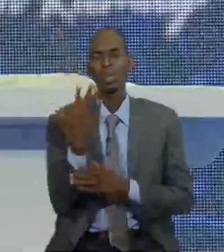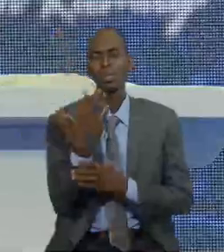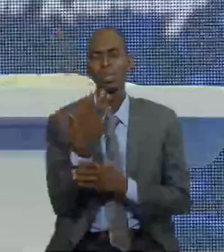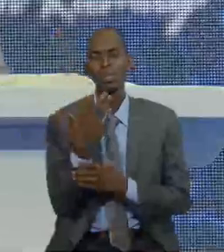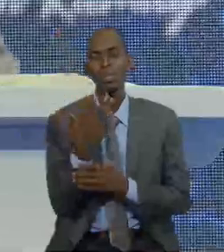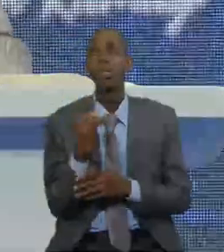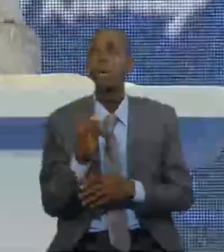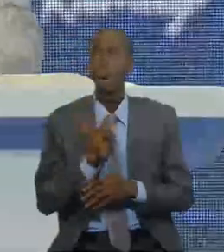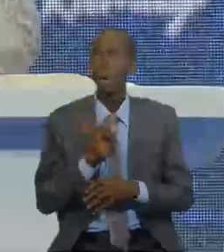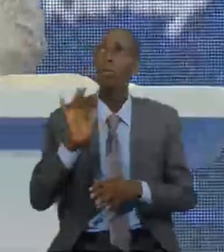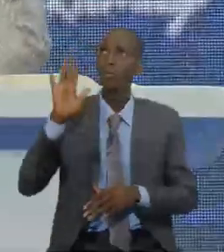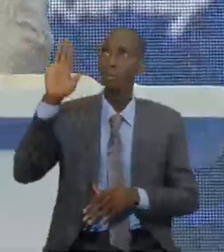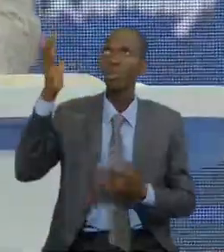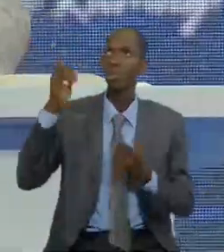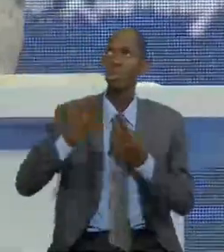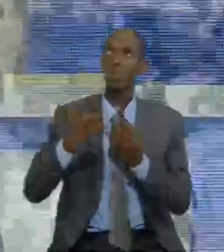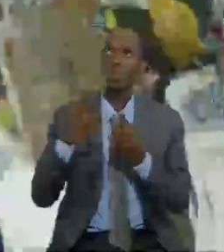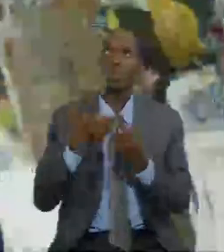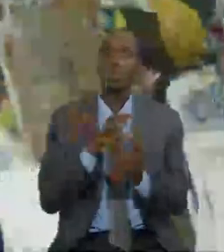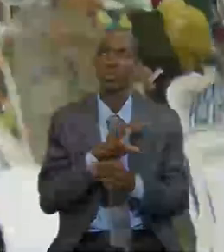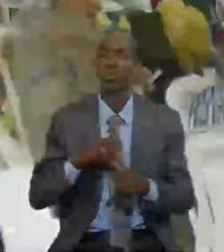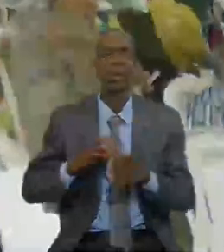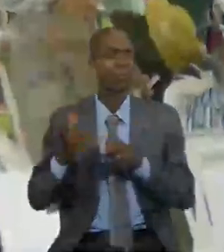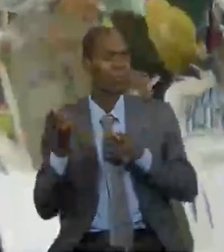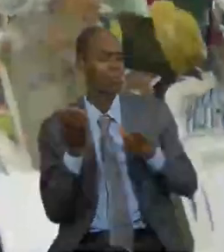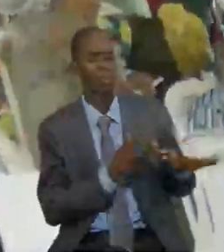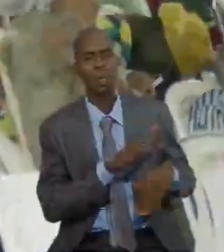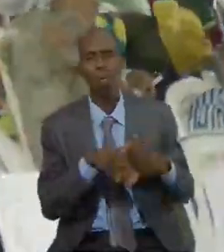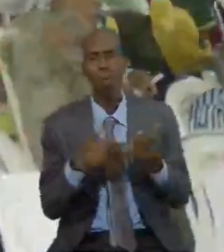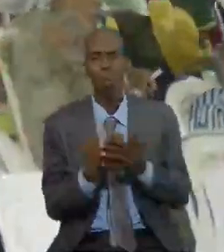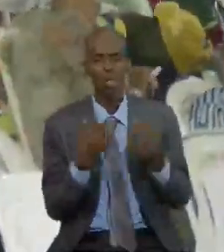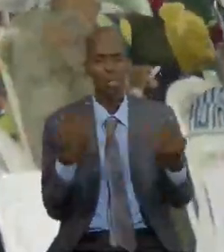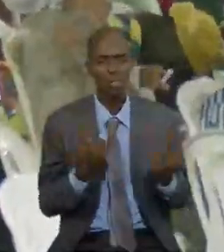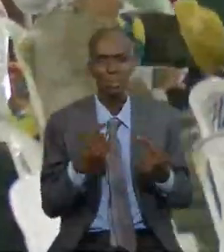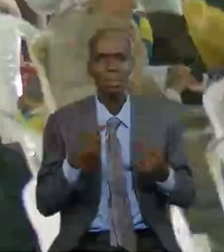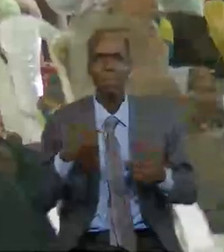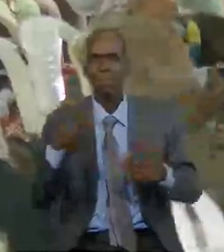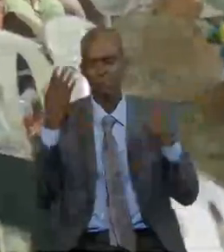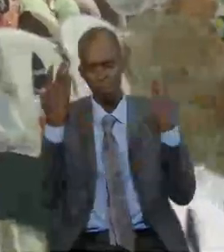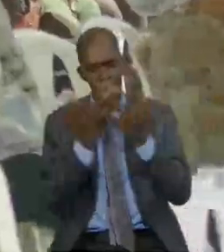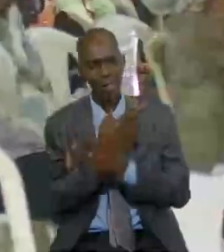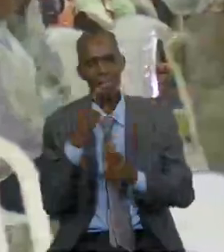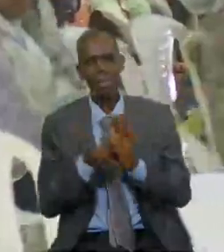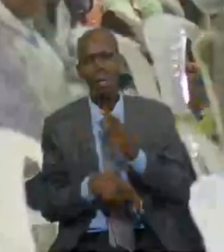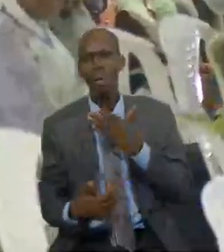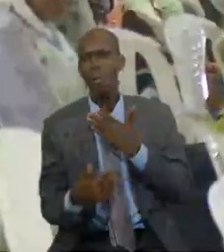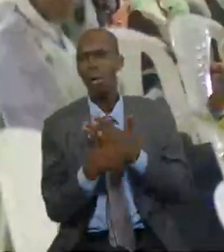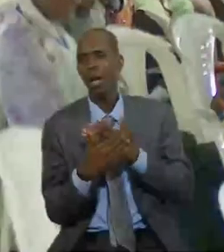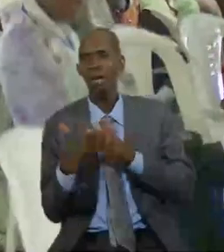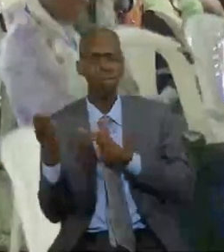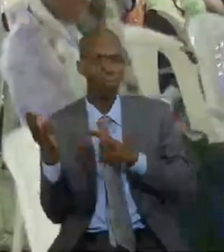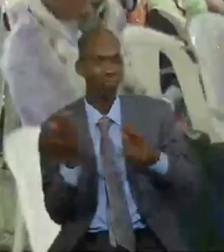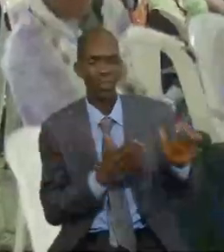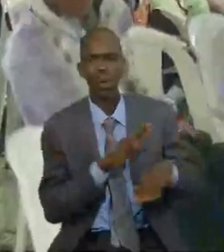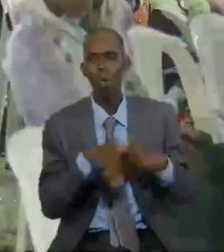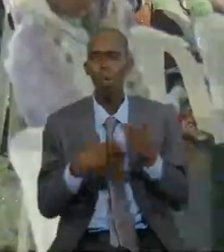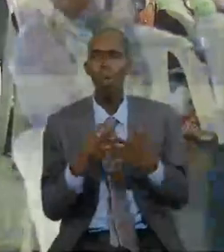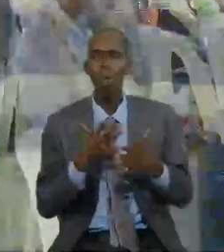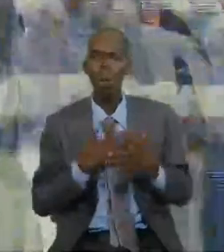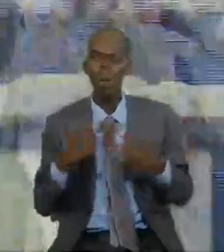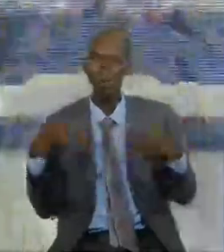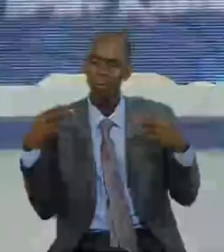je viens à Christ je l'aime laisse mes ténèbres derrière je laisse la ténèbres